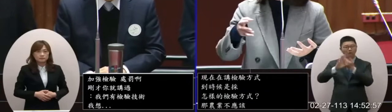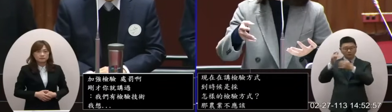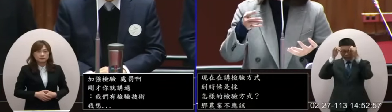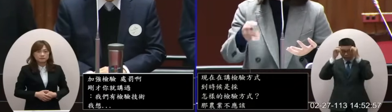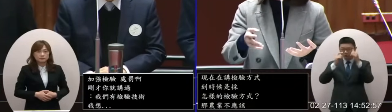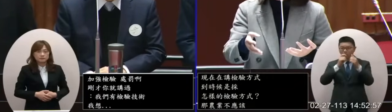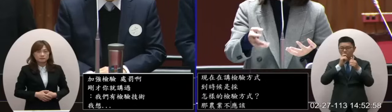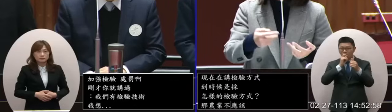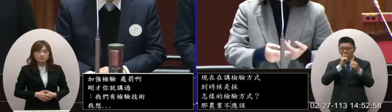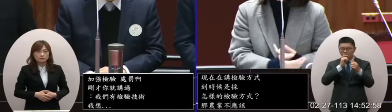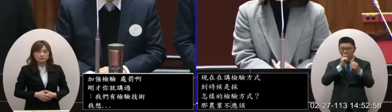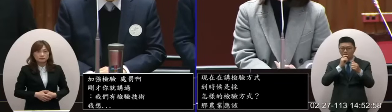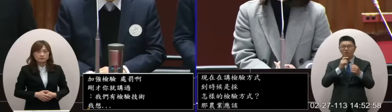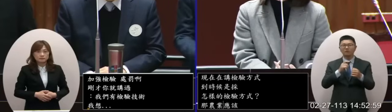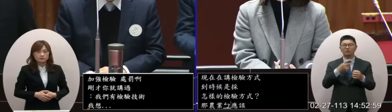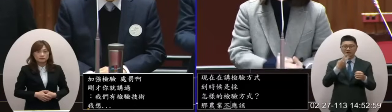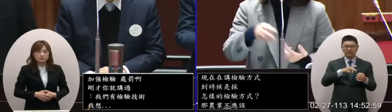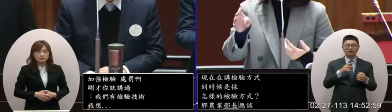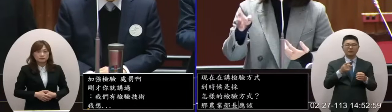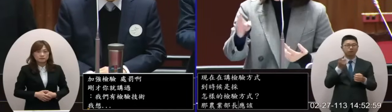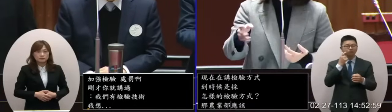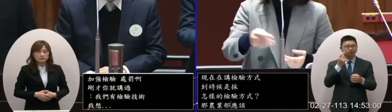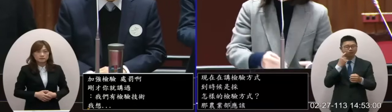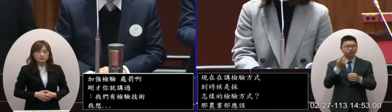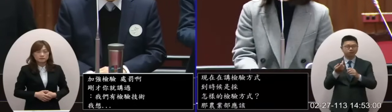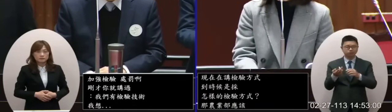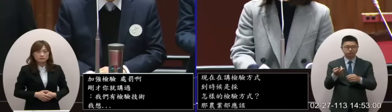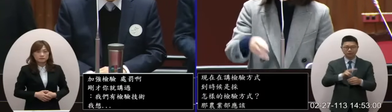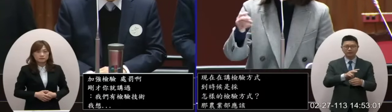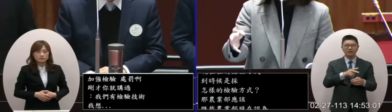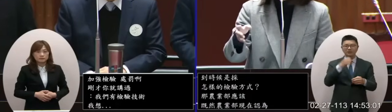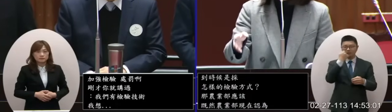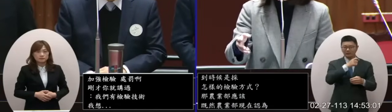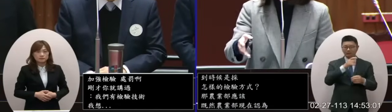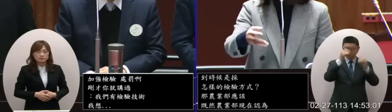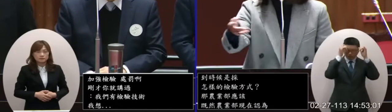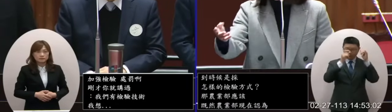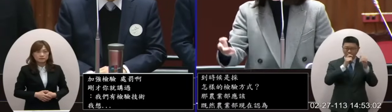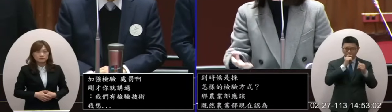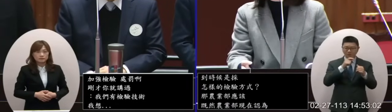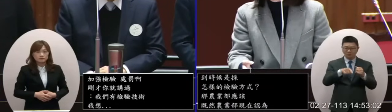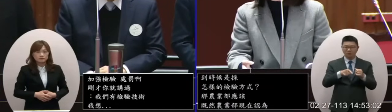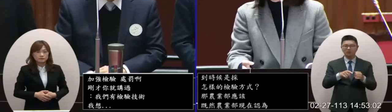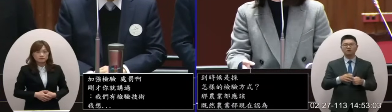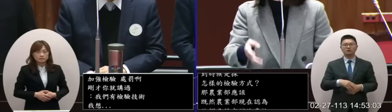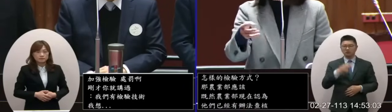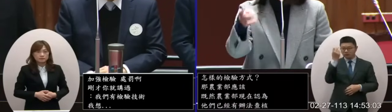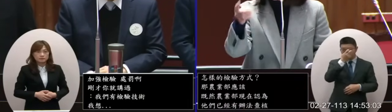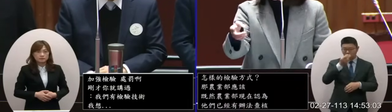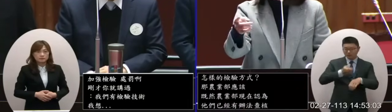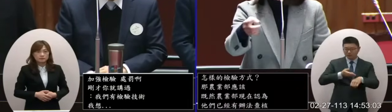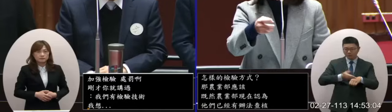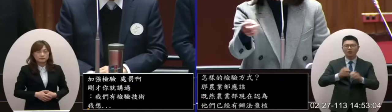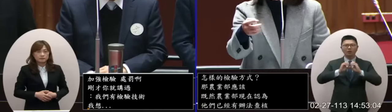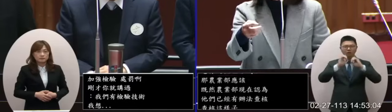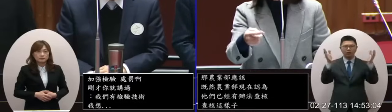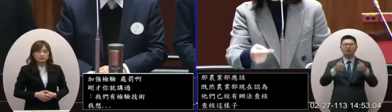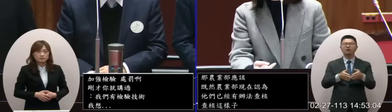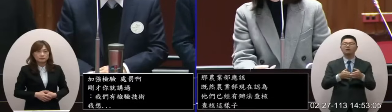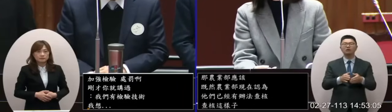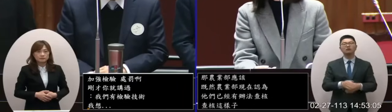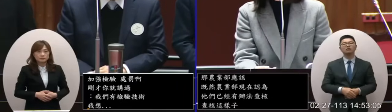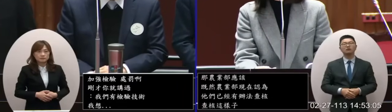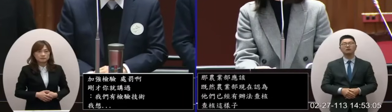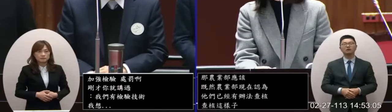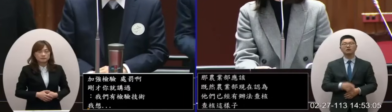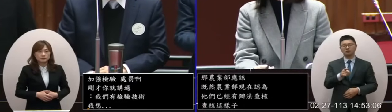冲成台湾的鲜奶的时候，那这样子查核机制总要给大家知道嘛，那也要让你们也